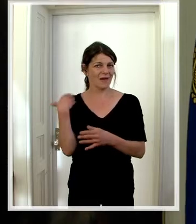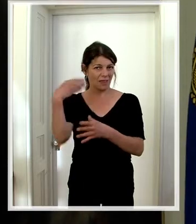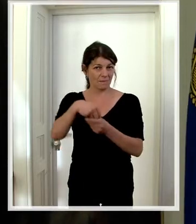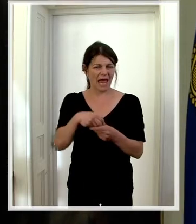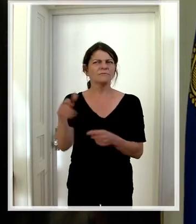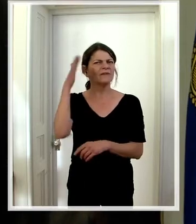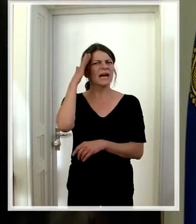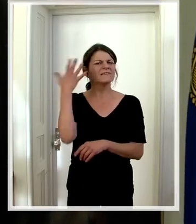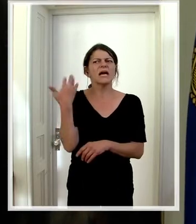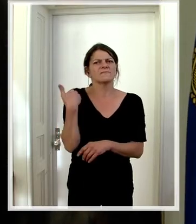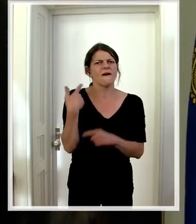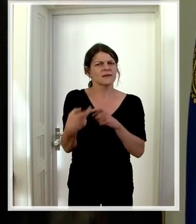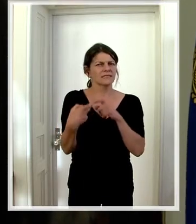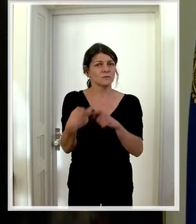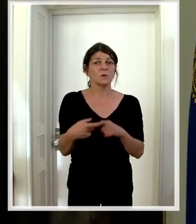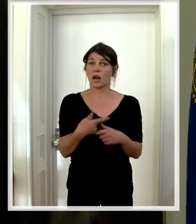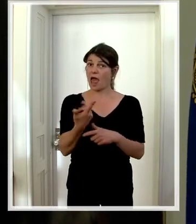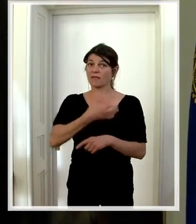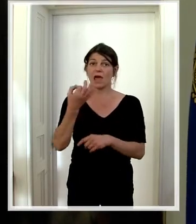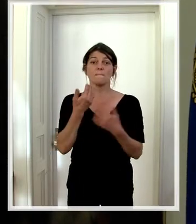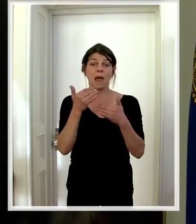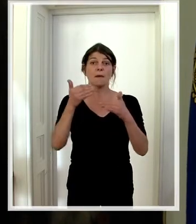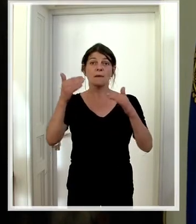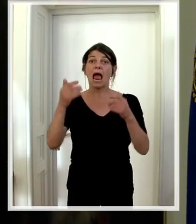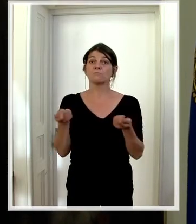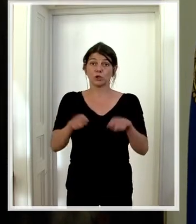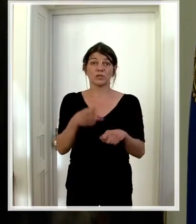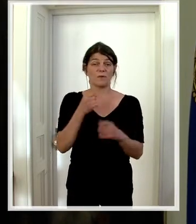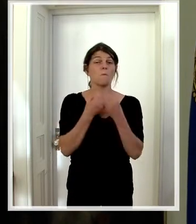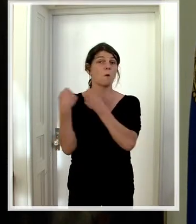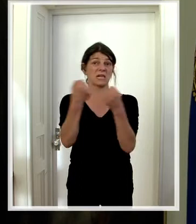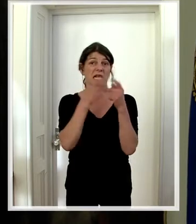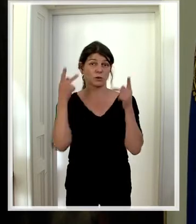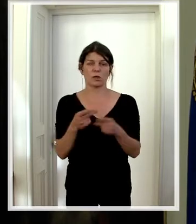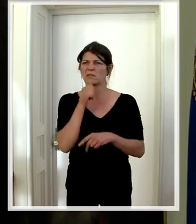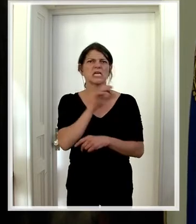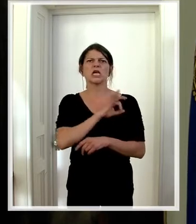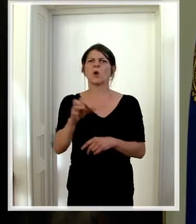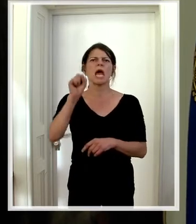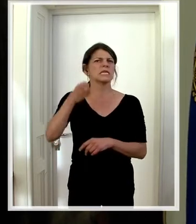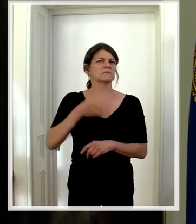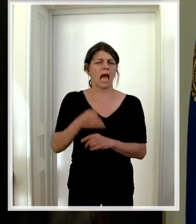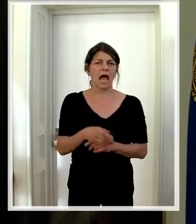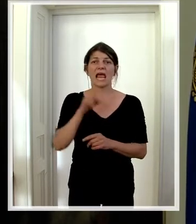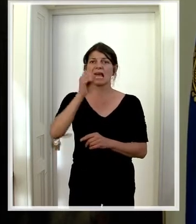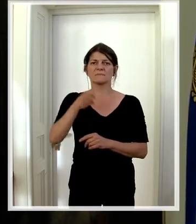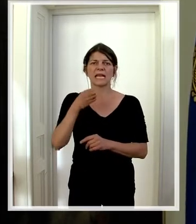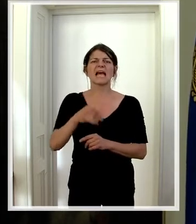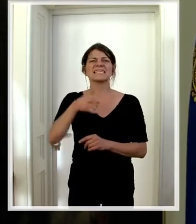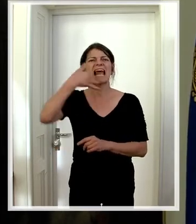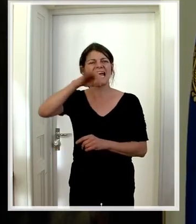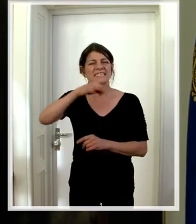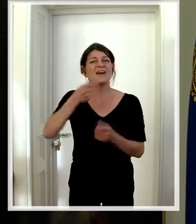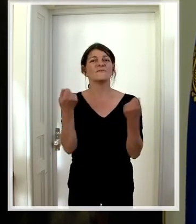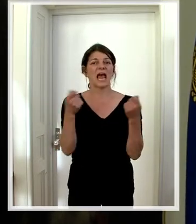wie die Diskussion gelaufen ist. Der Landtag hat sehr viel mehr beschlossen im Mobilitätskonzept als nur die S-Bahn. Die S-Bahn ist ein singulärer Finanzbeschluss, über